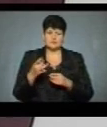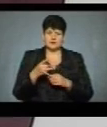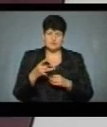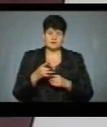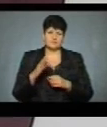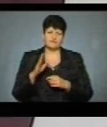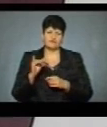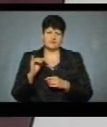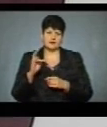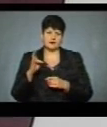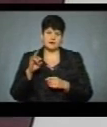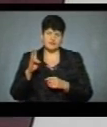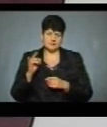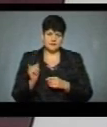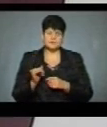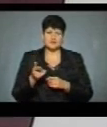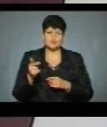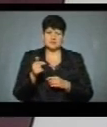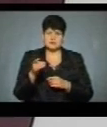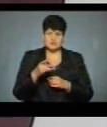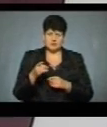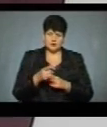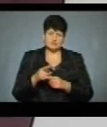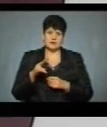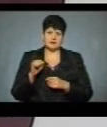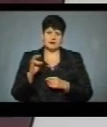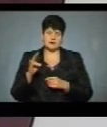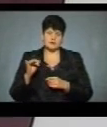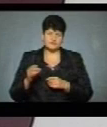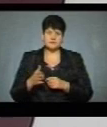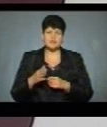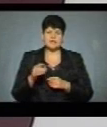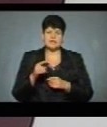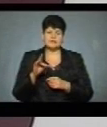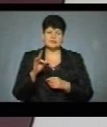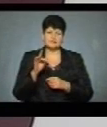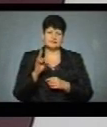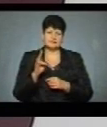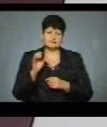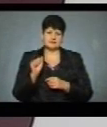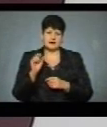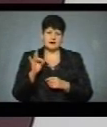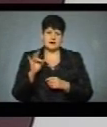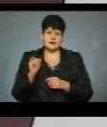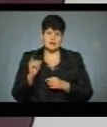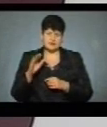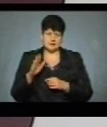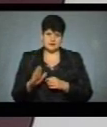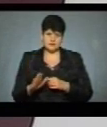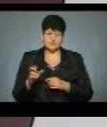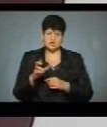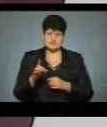сільської громади Гусятинського району, Млиновецької сільської громади Зборівського району та Нараївської сільської громади Бережанського